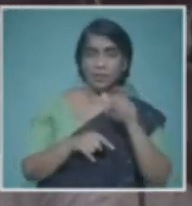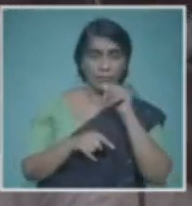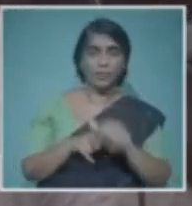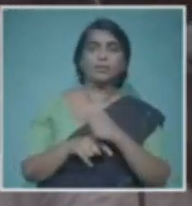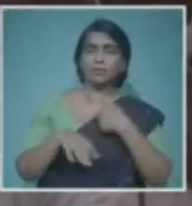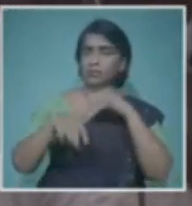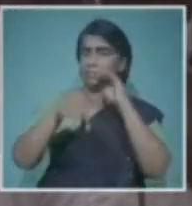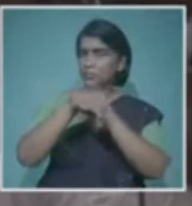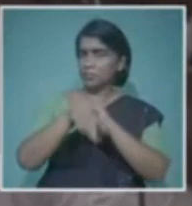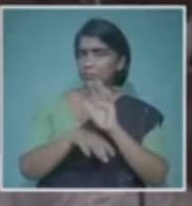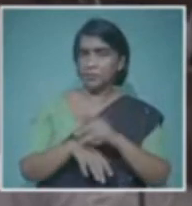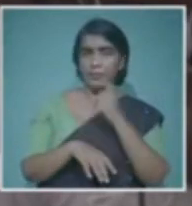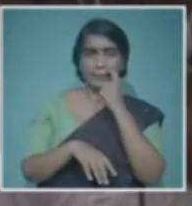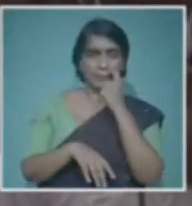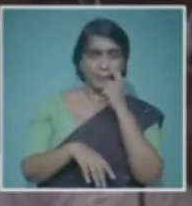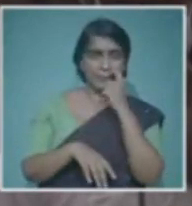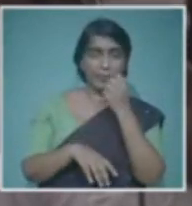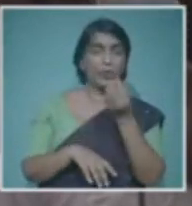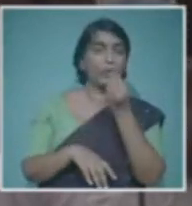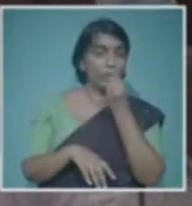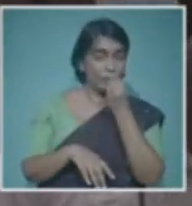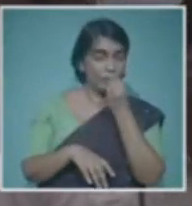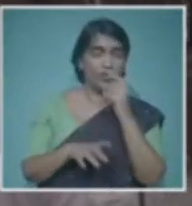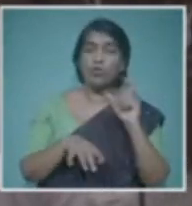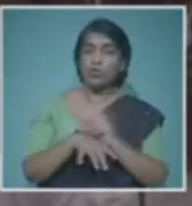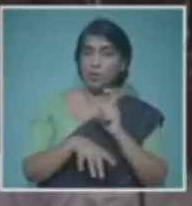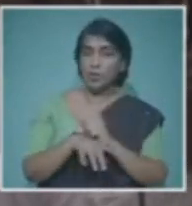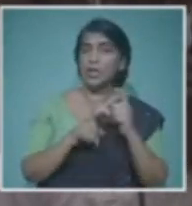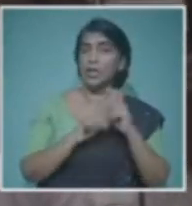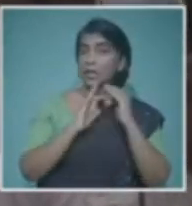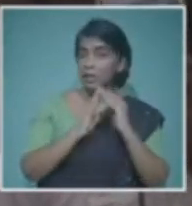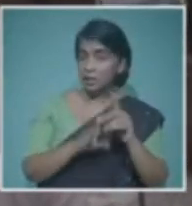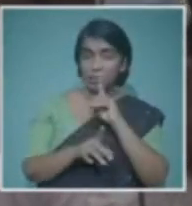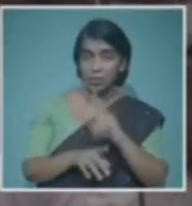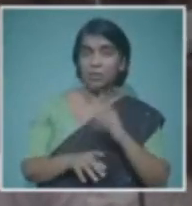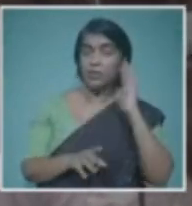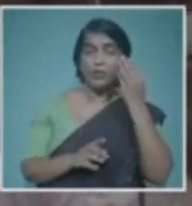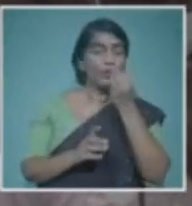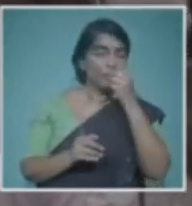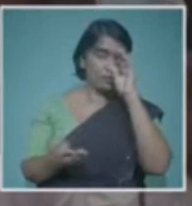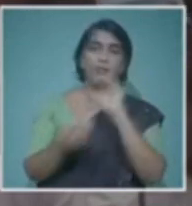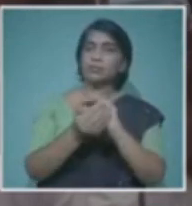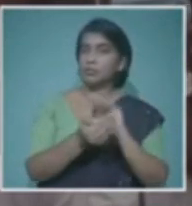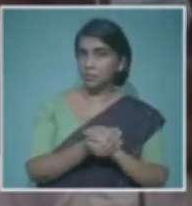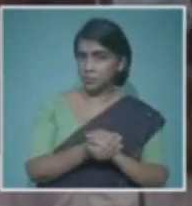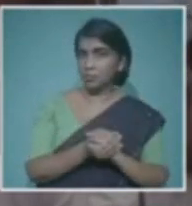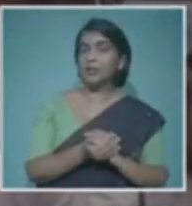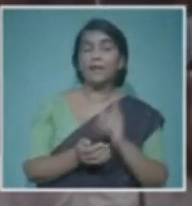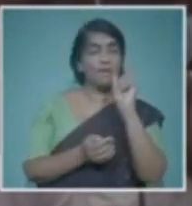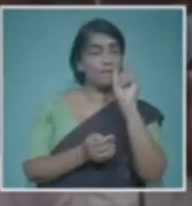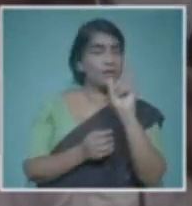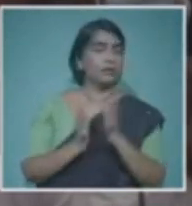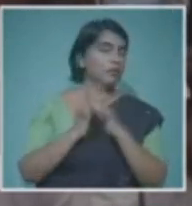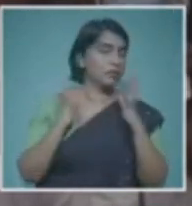එහිදී ඉතාමත්ම පැහැදිලි වෙච්ච කරුණක් තමයි ආහාර කොමසාරිස් දෙපාර්තමේන්තුව කියන්නේ විශේෂයෙන්ම ආහාර සුරක්ෂිතභාවය